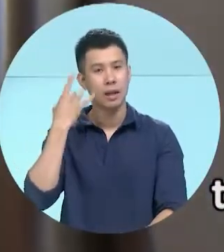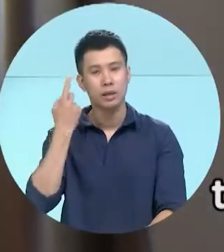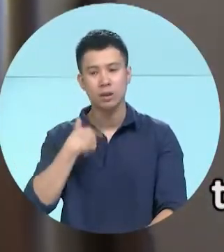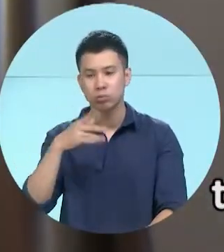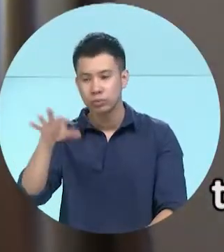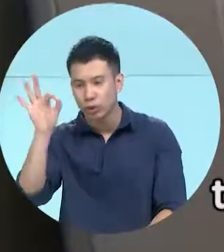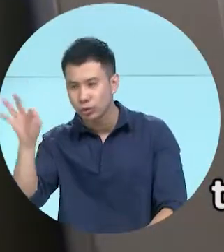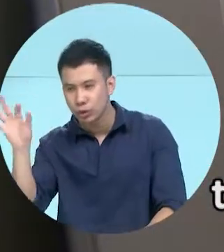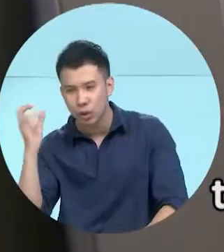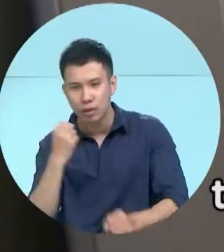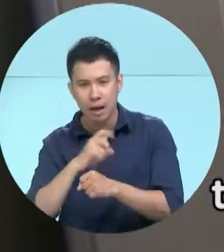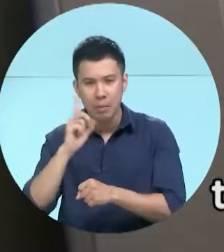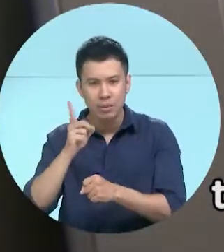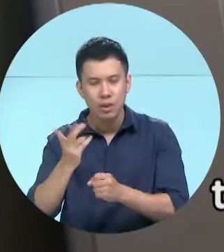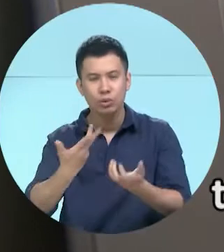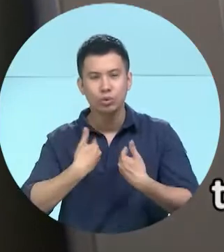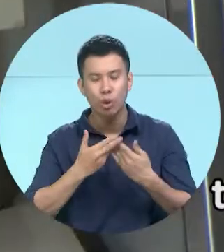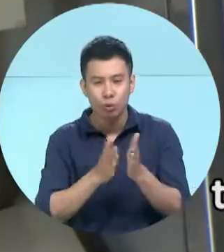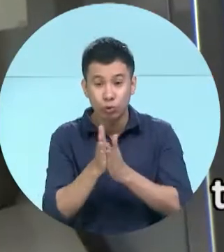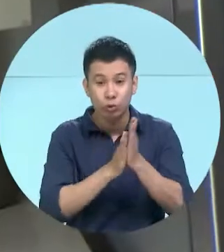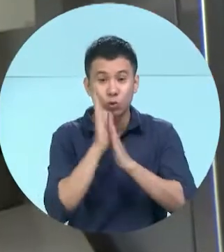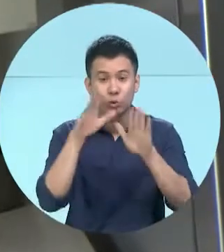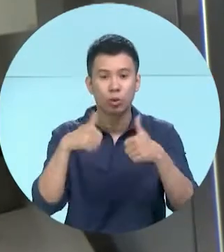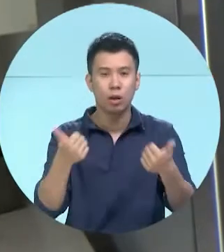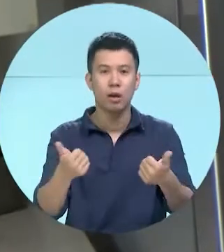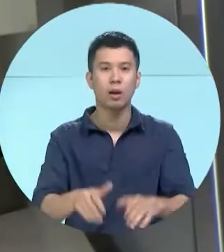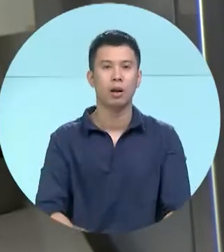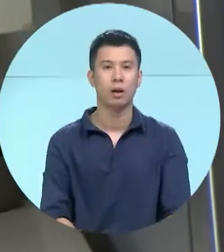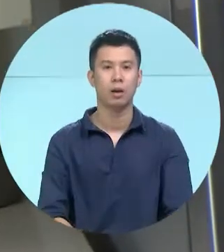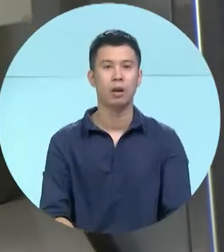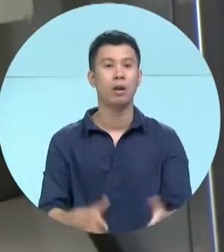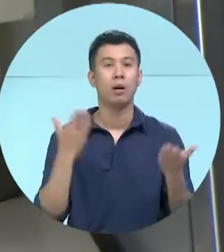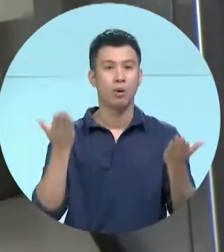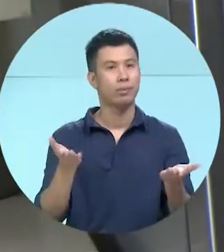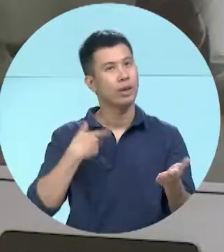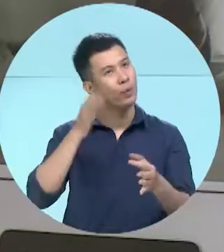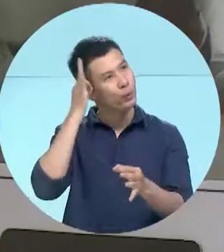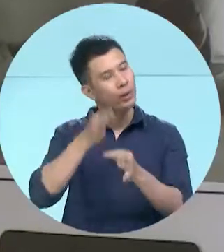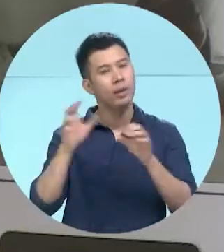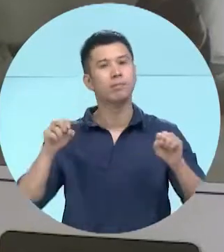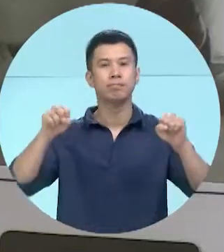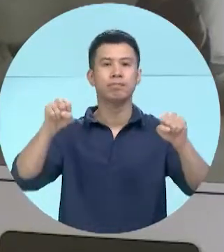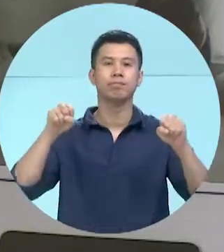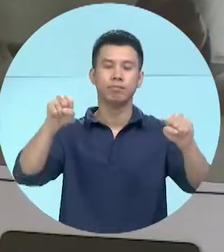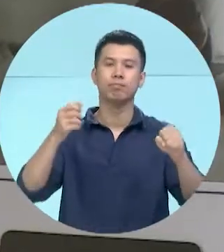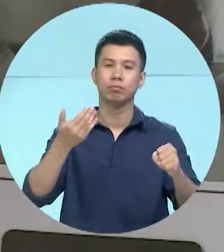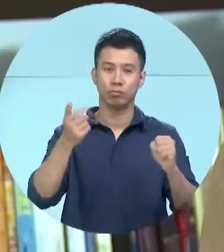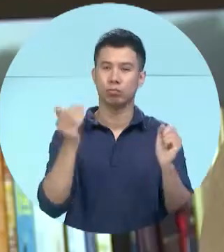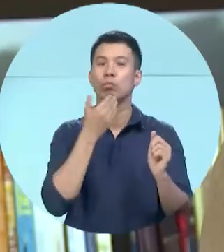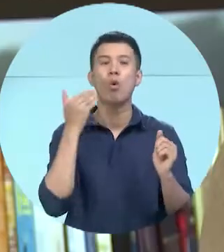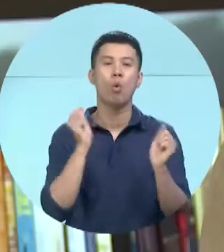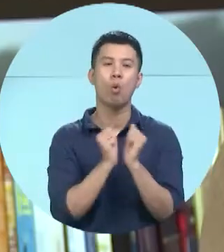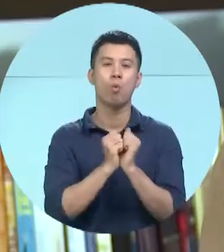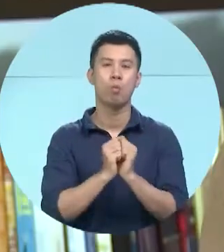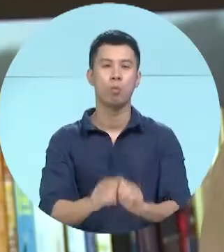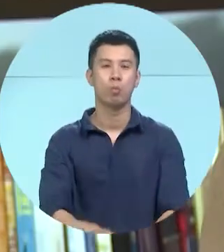nhiều lựa chọn để làm cho ngày của mình thêm thú vị và đầy màu sắc. Hôm nay cậu quyết định sẽ dành thời gian rèn luyện sức khỏe cùng bố mình. So